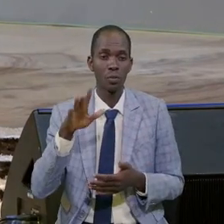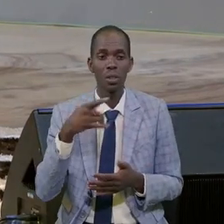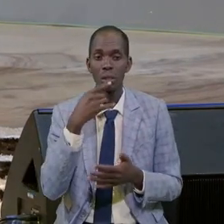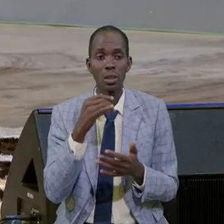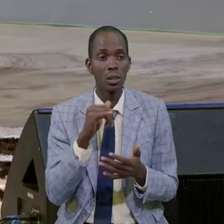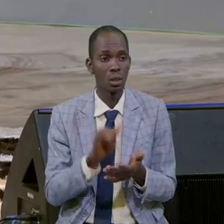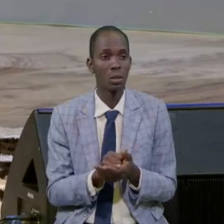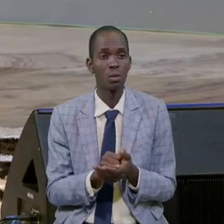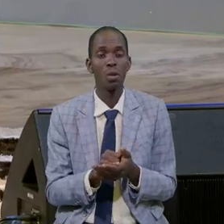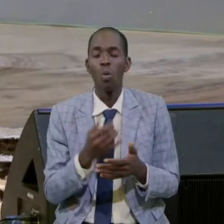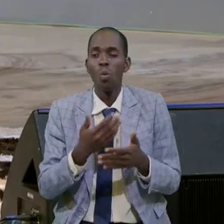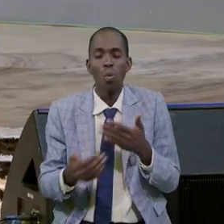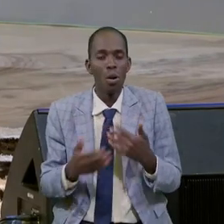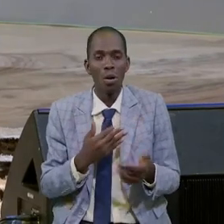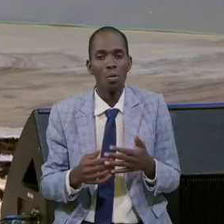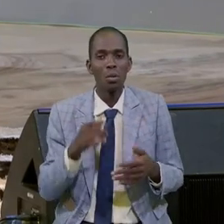25 dit